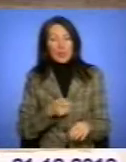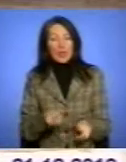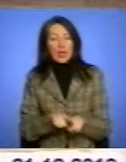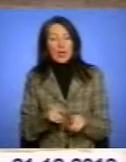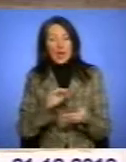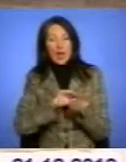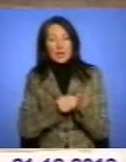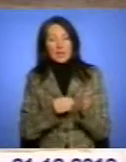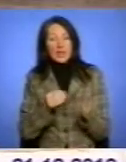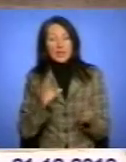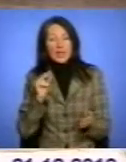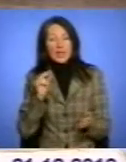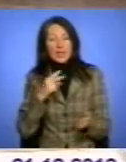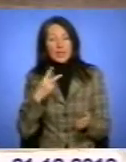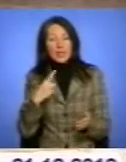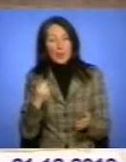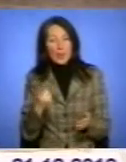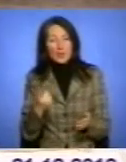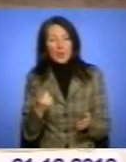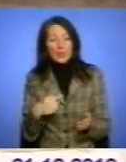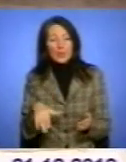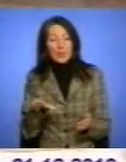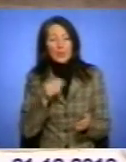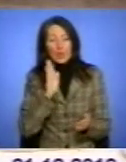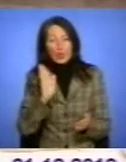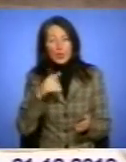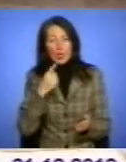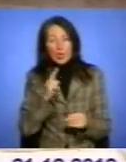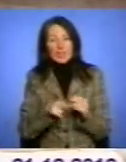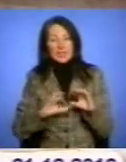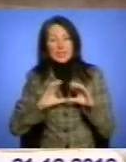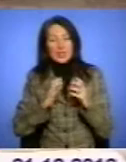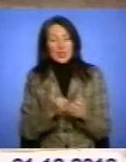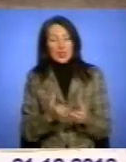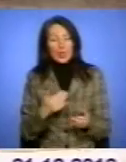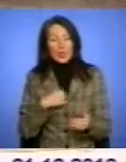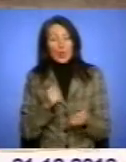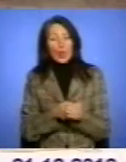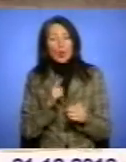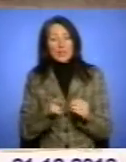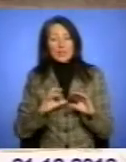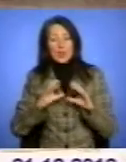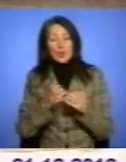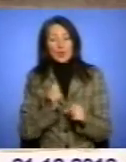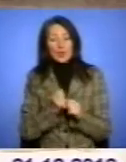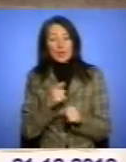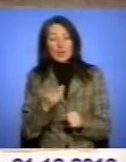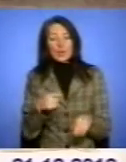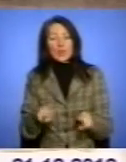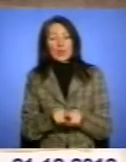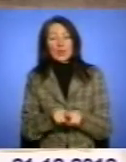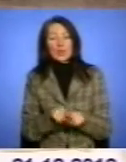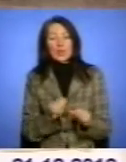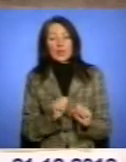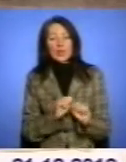21.12.12. Така, як всі прогнозували, що кінець світу. І ми отак до кінця світу зробили їм таке зухвалення.